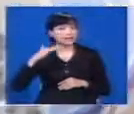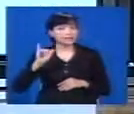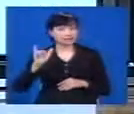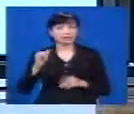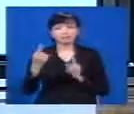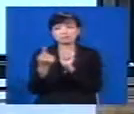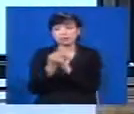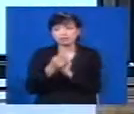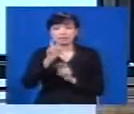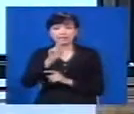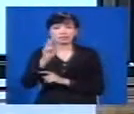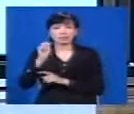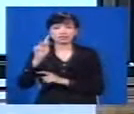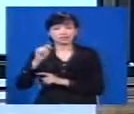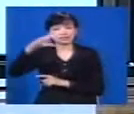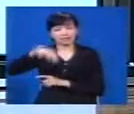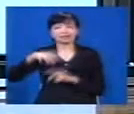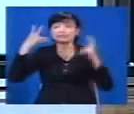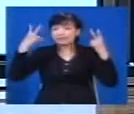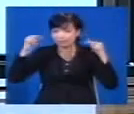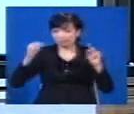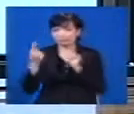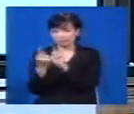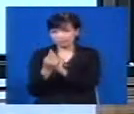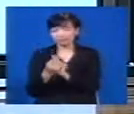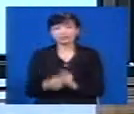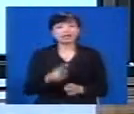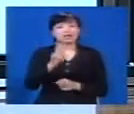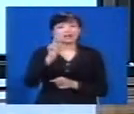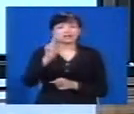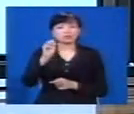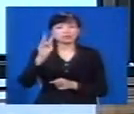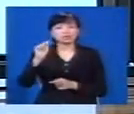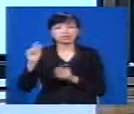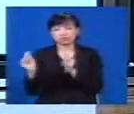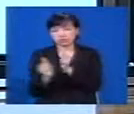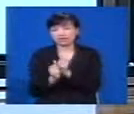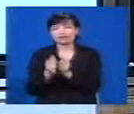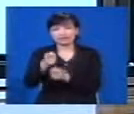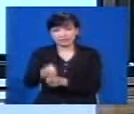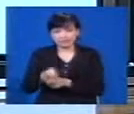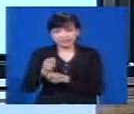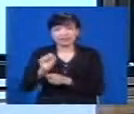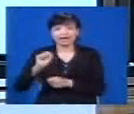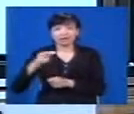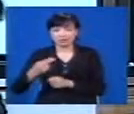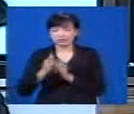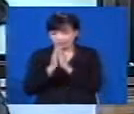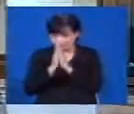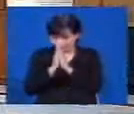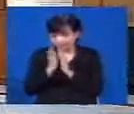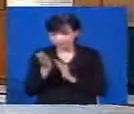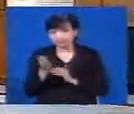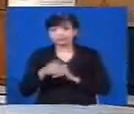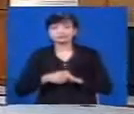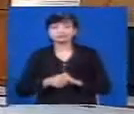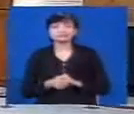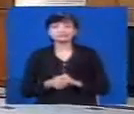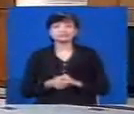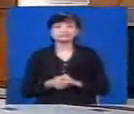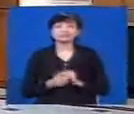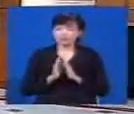รรัฐมนตรีประจำสำนักนายกรัฐมนตรีและรัฐมนตรีช่วยว่าการกระทรวงเกษตรและสหกรณ์สวัสดีครับท่านครับ สวัสดีครับคุณจอม